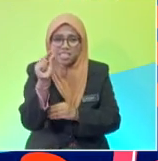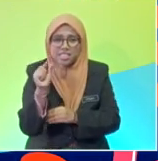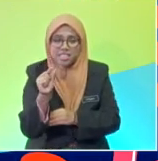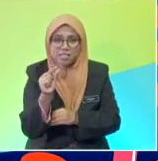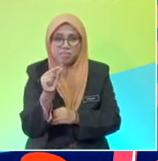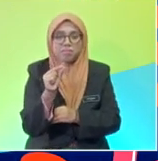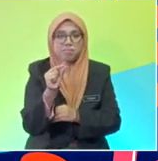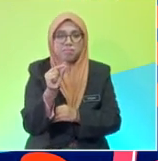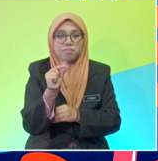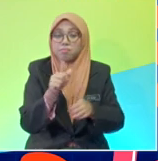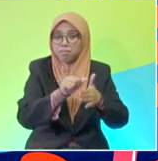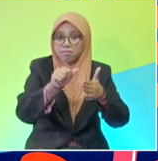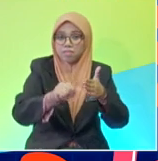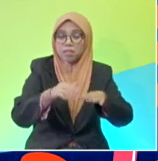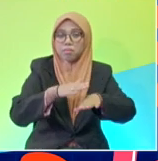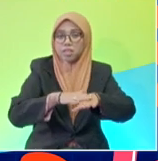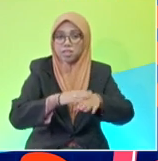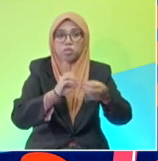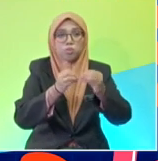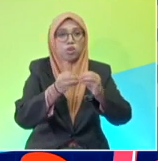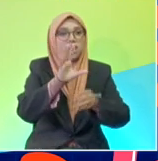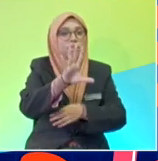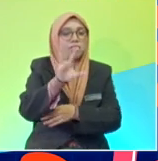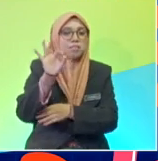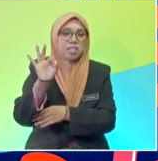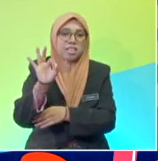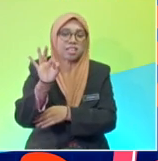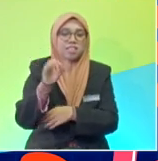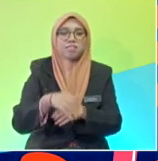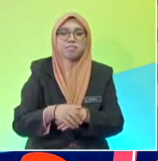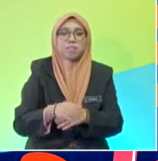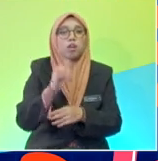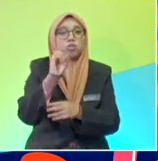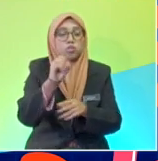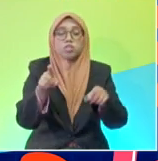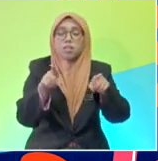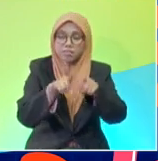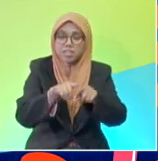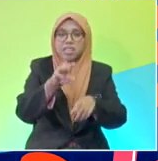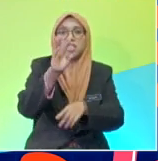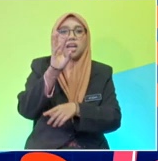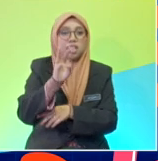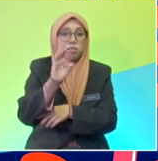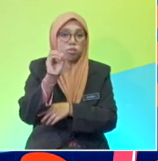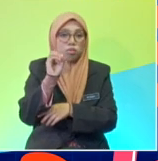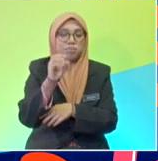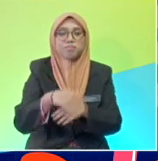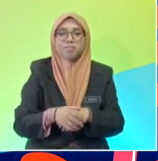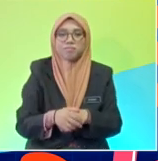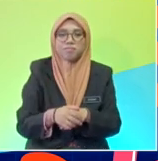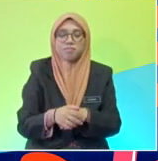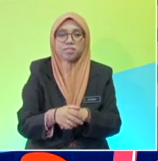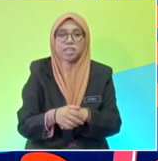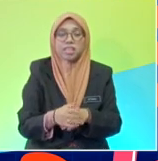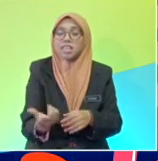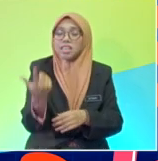pada nombor 59 dan dia kosong balik. Sebenarnya kosong tu adalah 60. So dia akan kembali pada